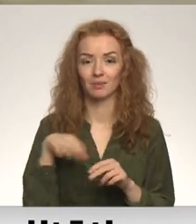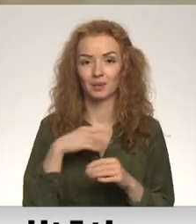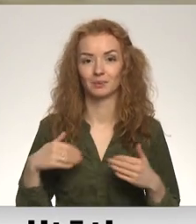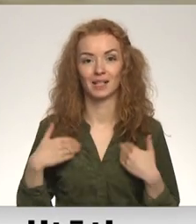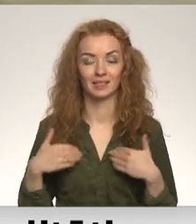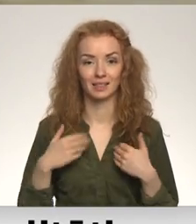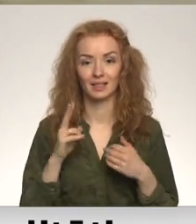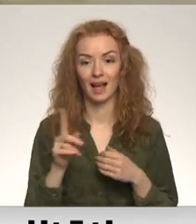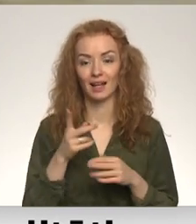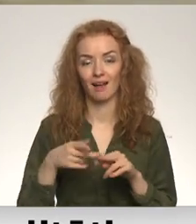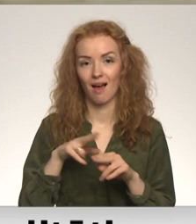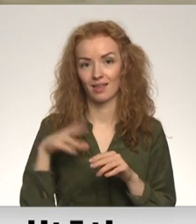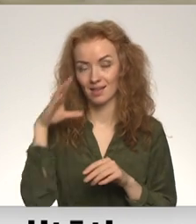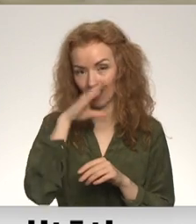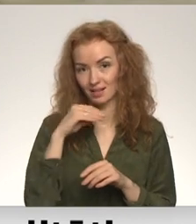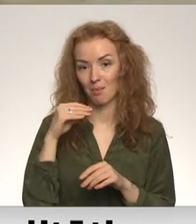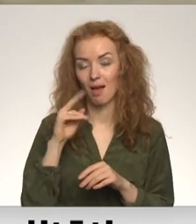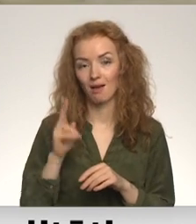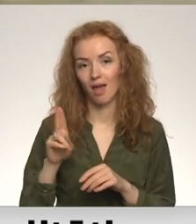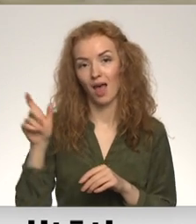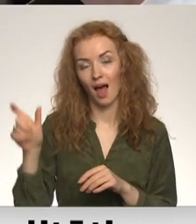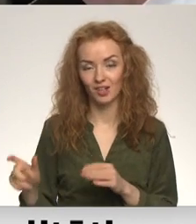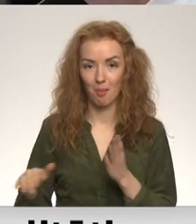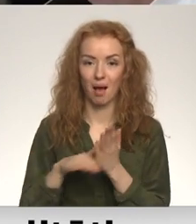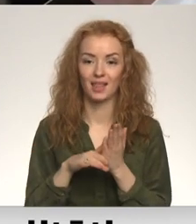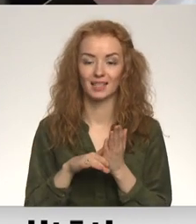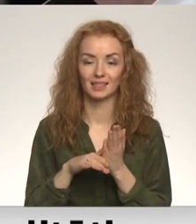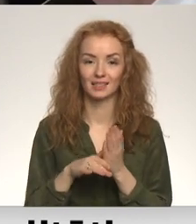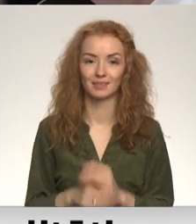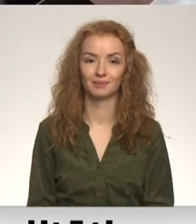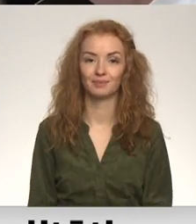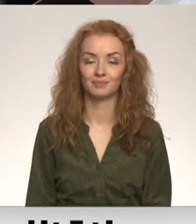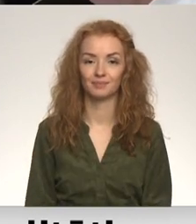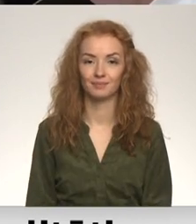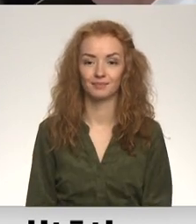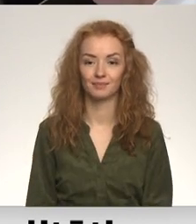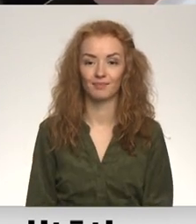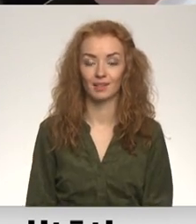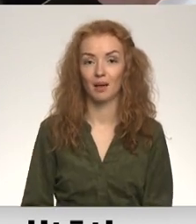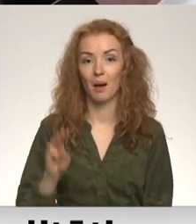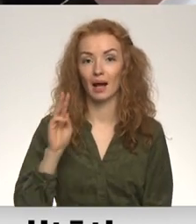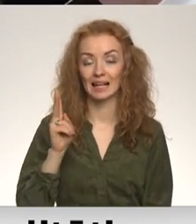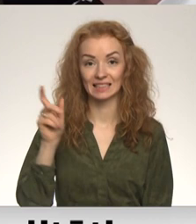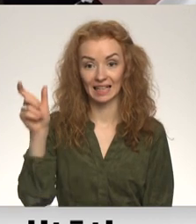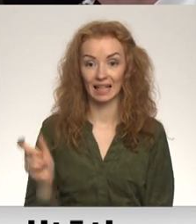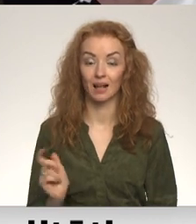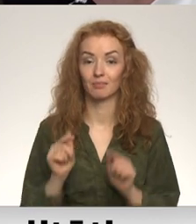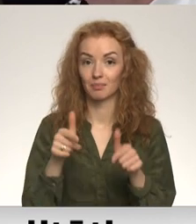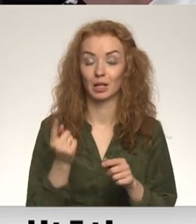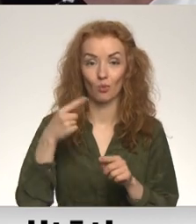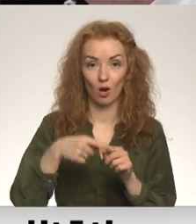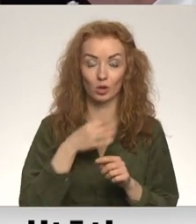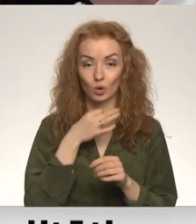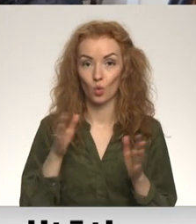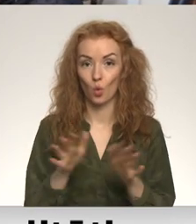priecīgi, ka tāda iespēja bija, ka Nadja mums atnāca palīdzēja. Kristīna Maslovska korim pievienojusies pirmo reizi, jo viņas prāt